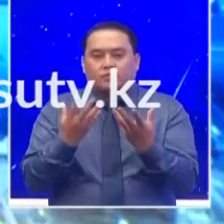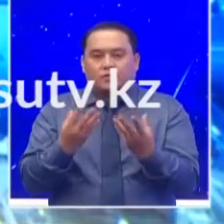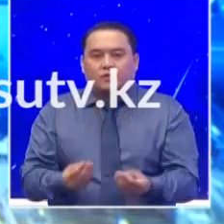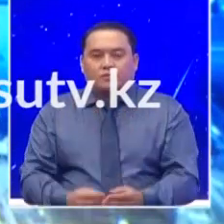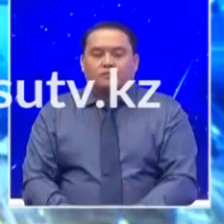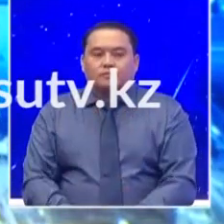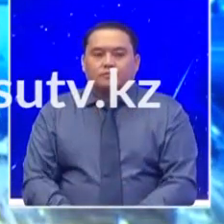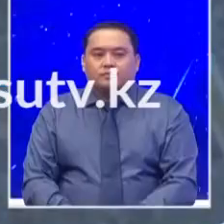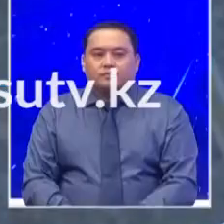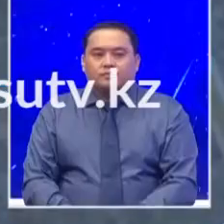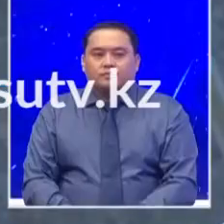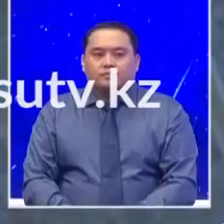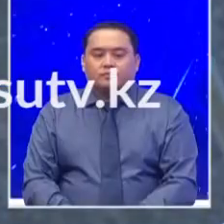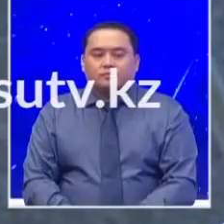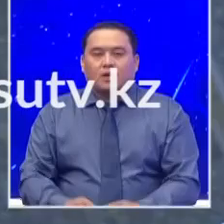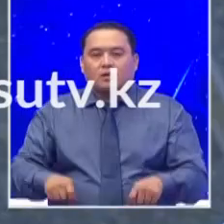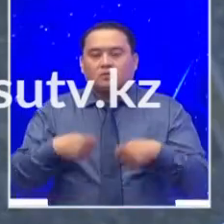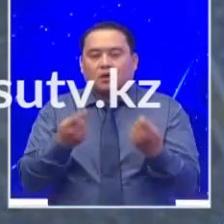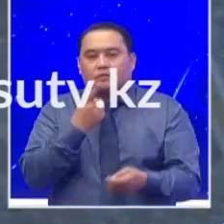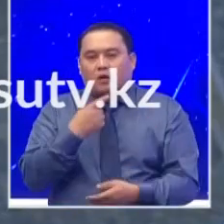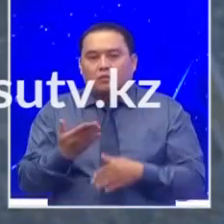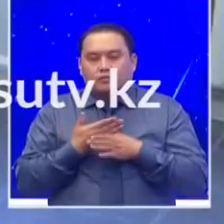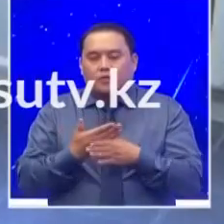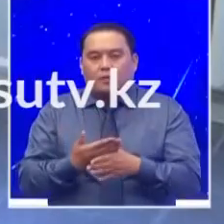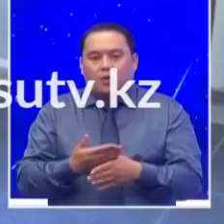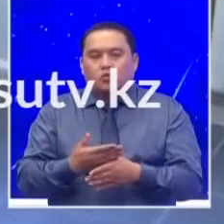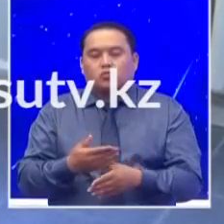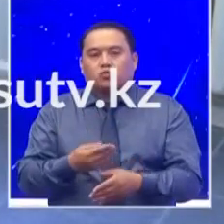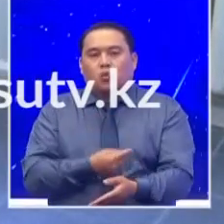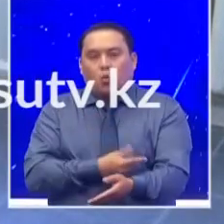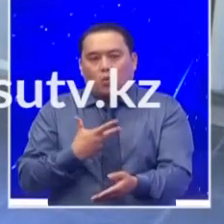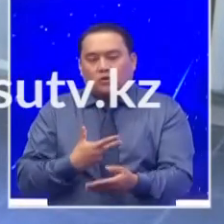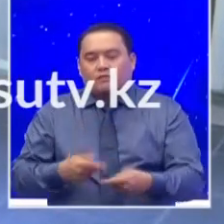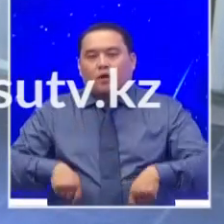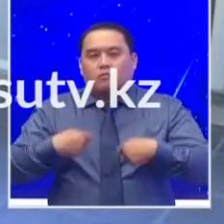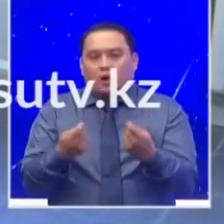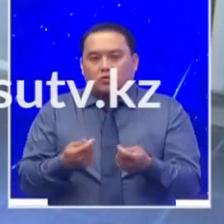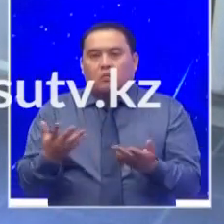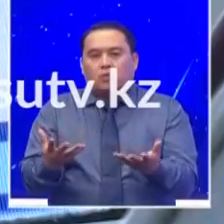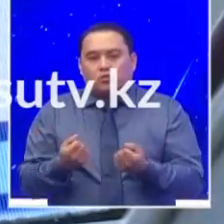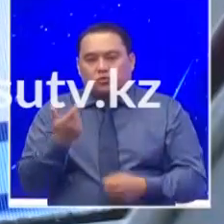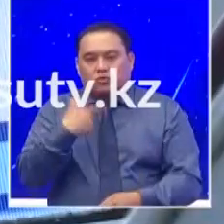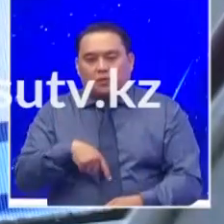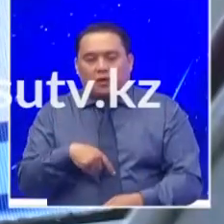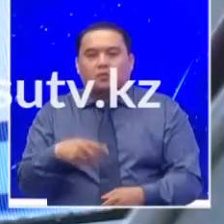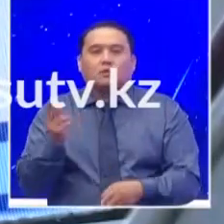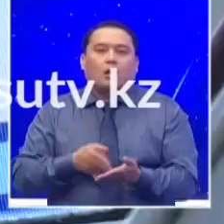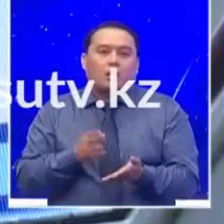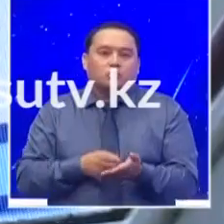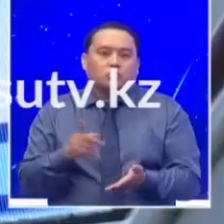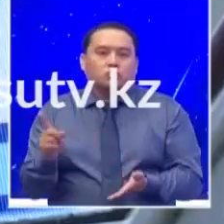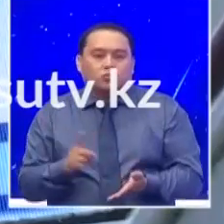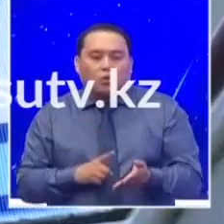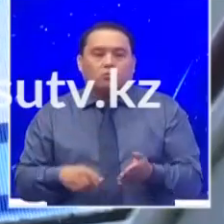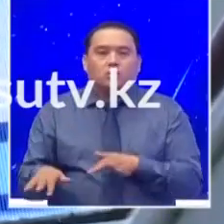соотечественников. Сдав кровь, донор помогает не только пациенту, который ее получит, но и себе. Научно доказано, что